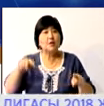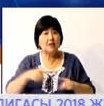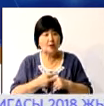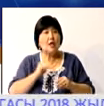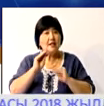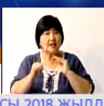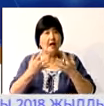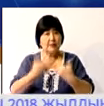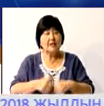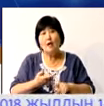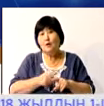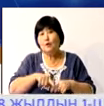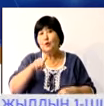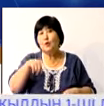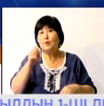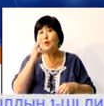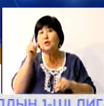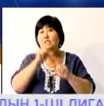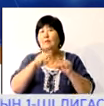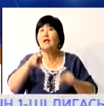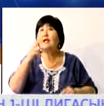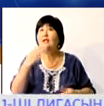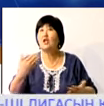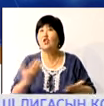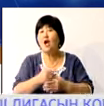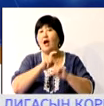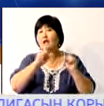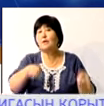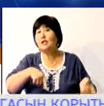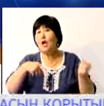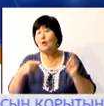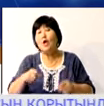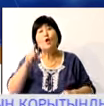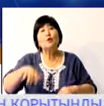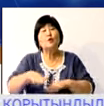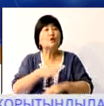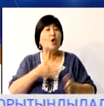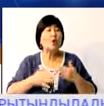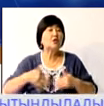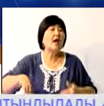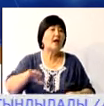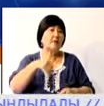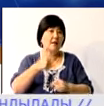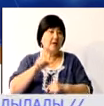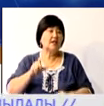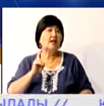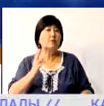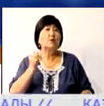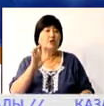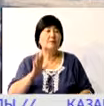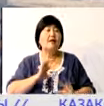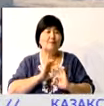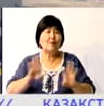технологияларымен жабдықталған. Сондай-ақ нөмірі 14-ші мектеп-лицей жаңа ғимаратқа көшірілді. Тұрғындардың қуанышымен аймақ басшысы Қырымбек Көшербаев